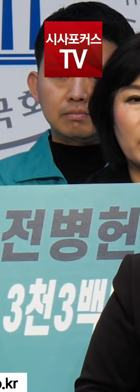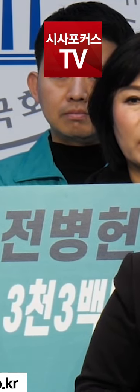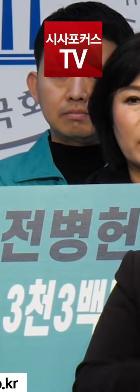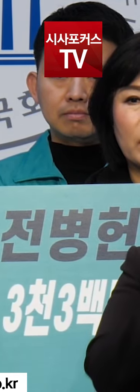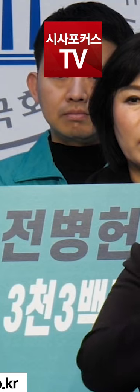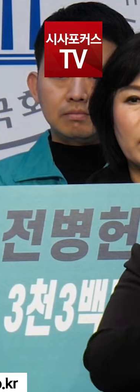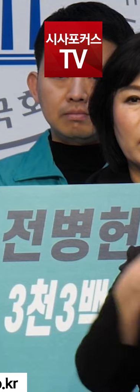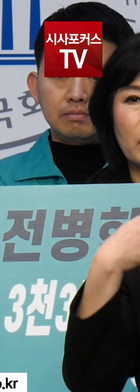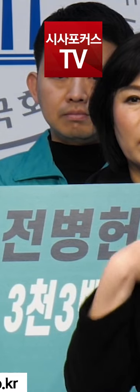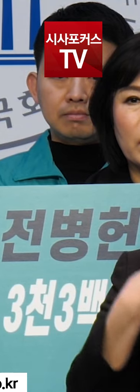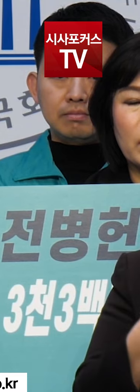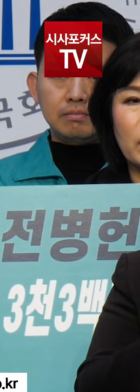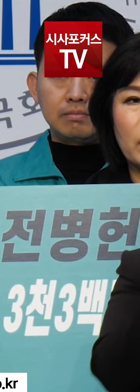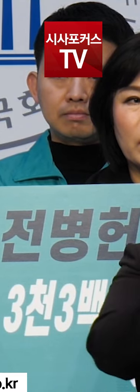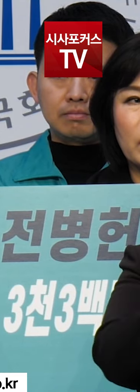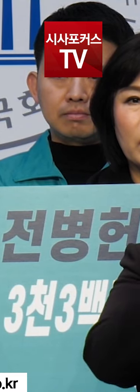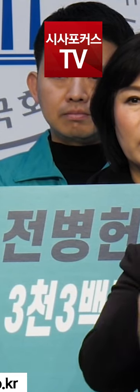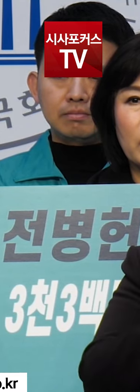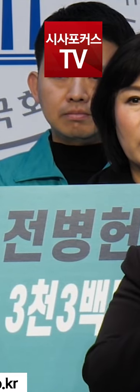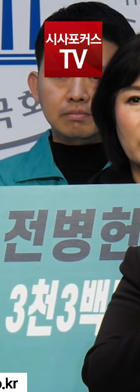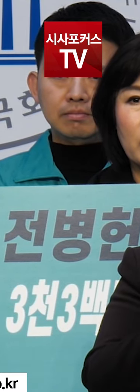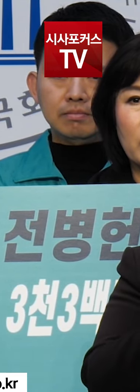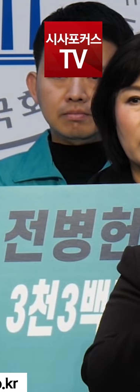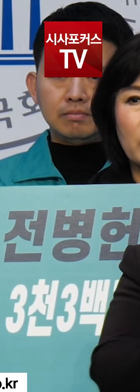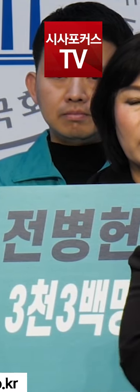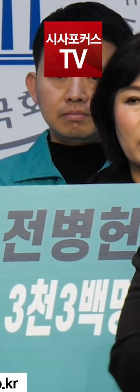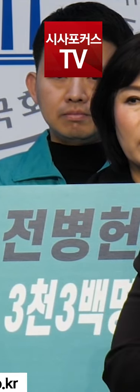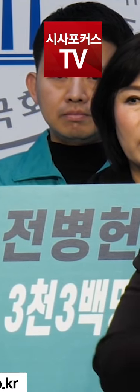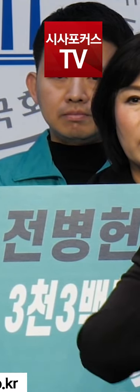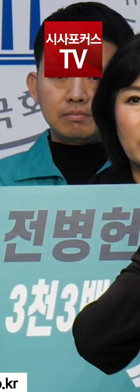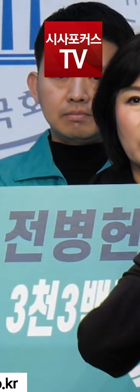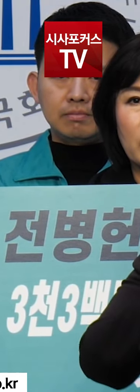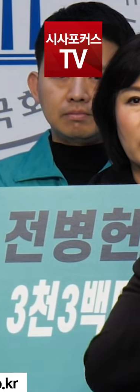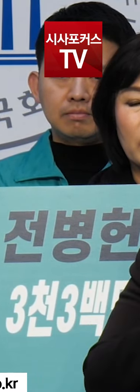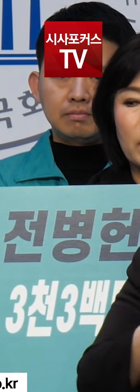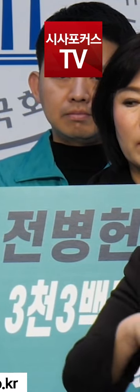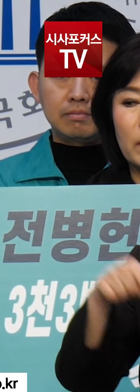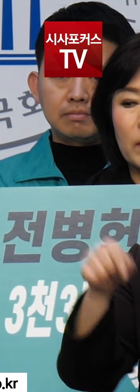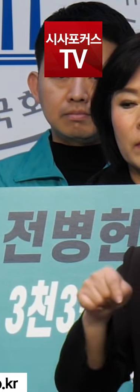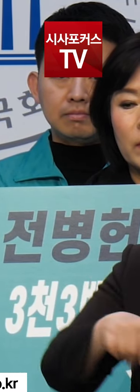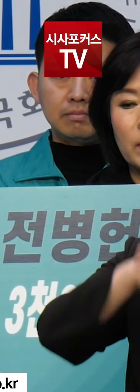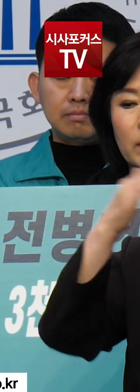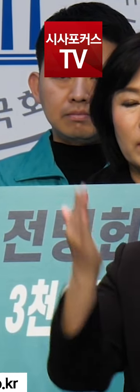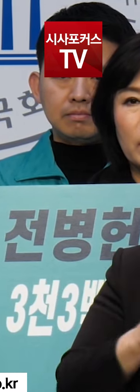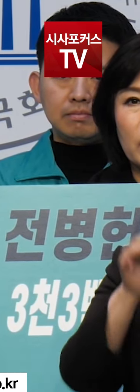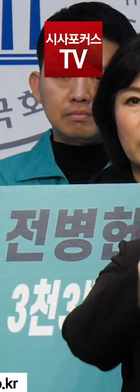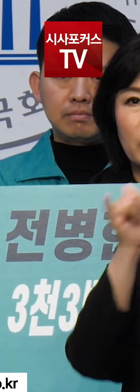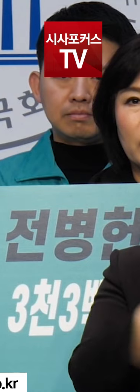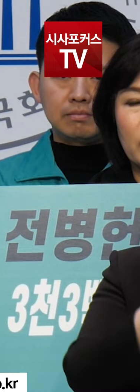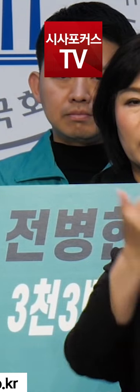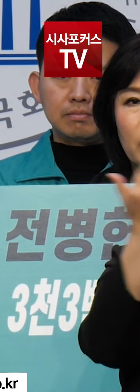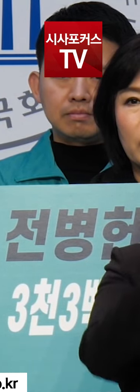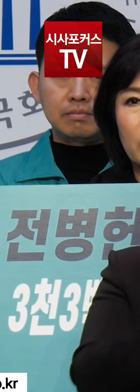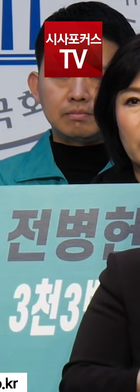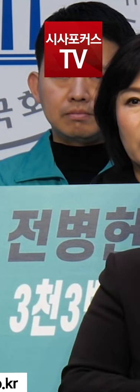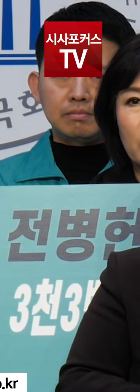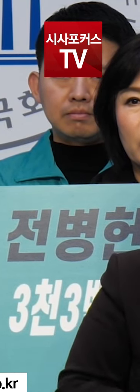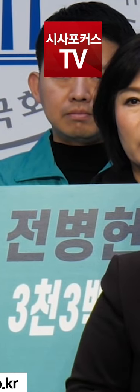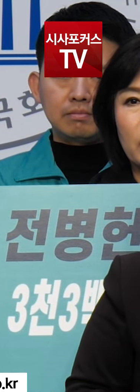2년간 우리는 정치, 경제, 외교, 사회 등 모든 면에서 퇴행을 목도하고